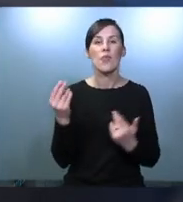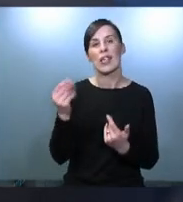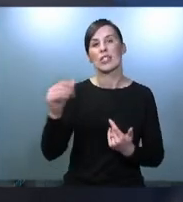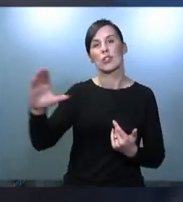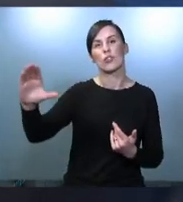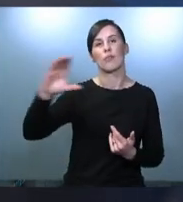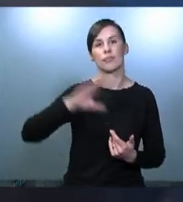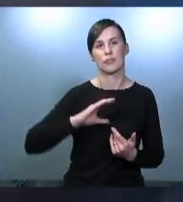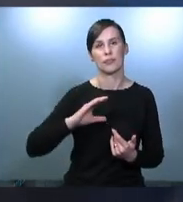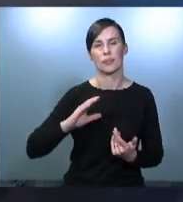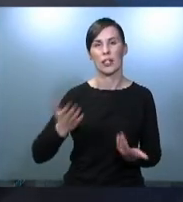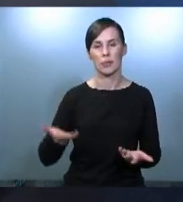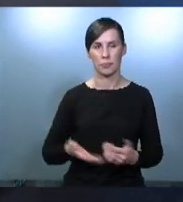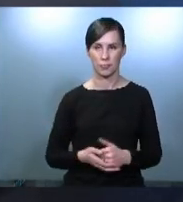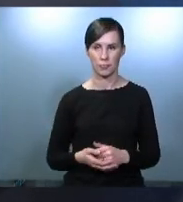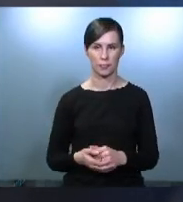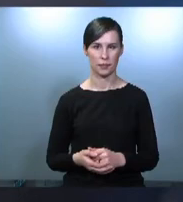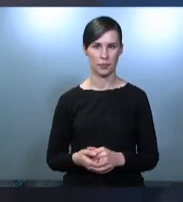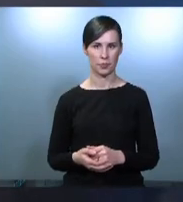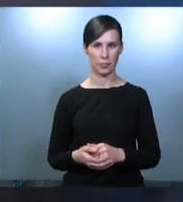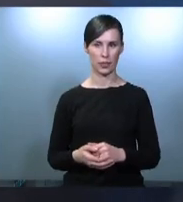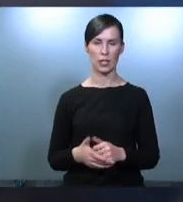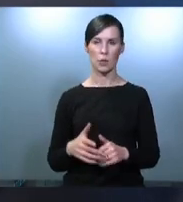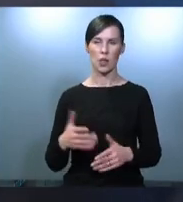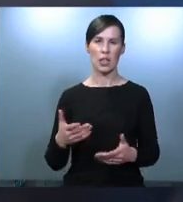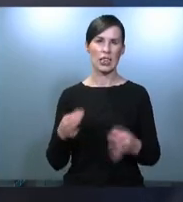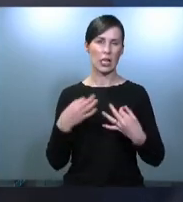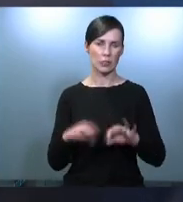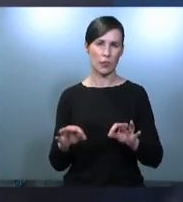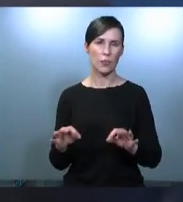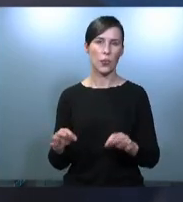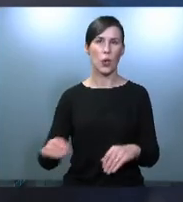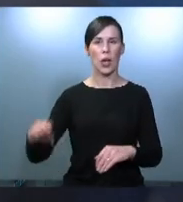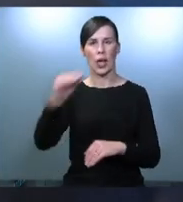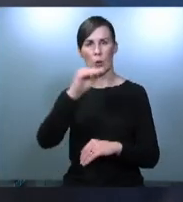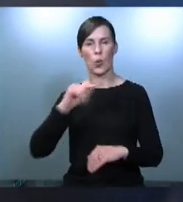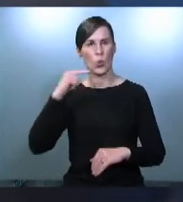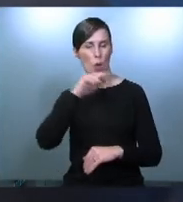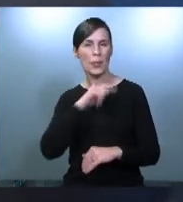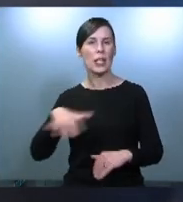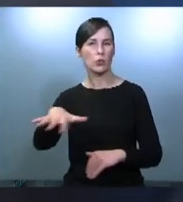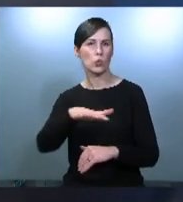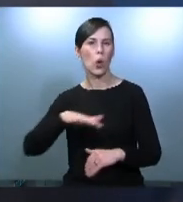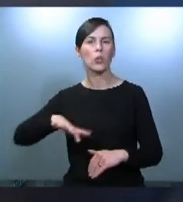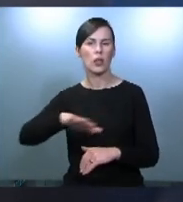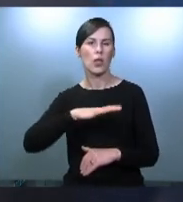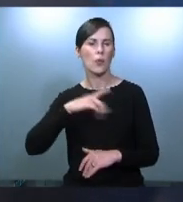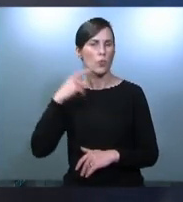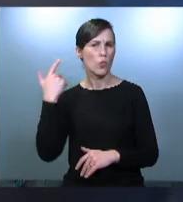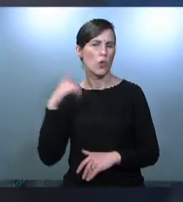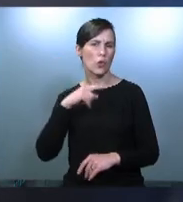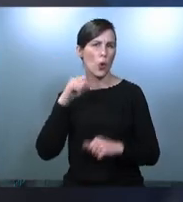vat nemažai minėtas yra lezas, laisvo ekonominė zona, tai iš tikrųjų taip, jisai ilgai merdėjo, stovėjo tuščias